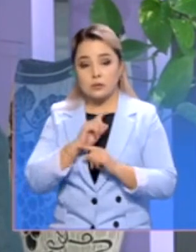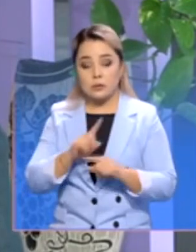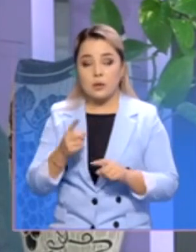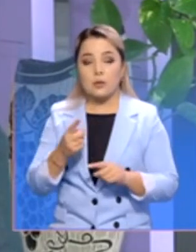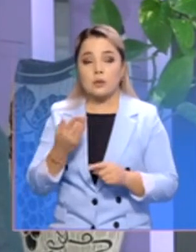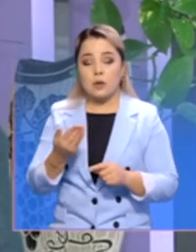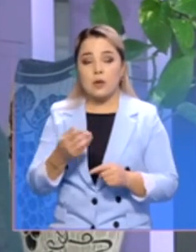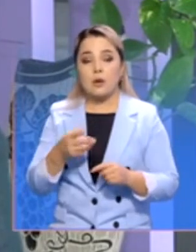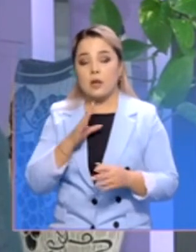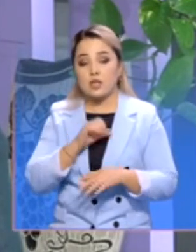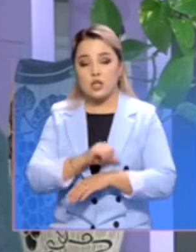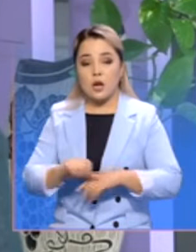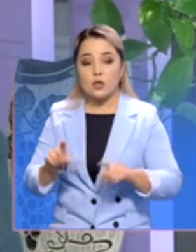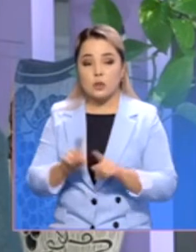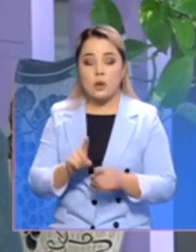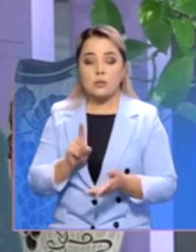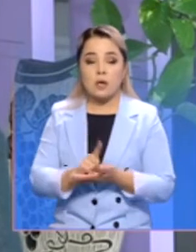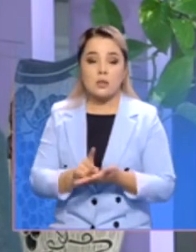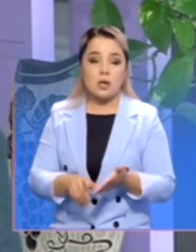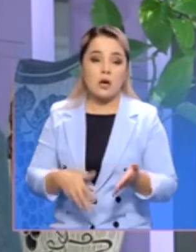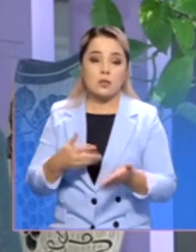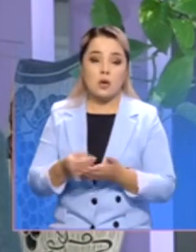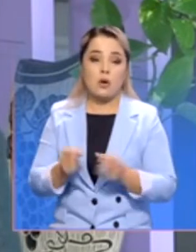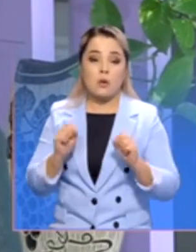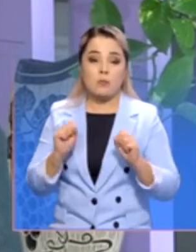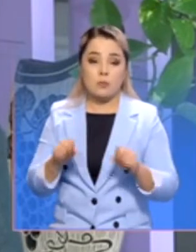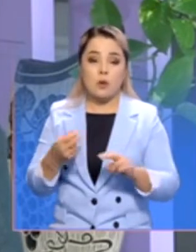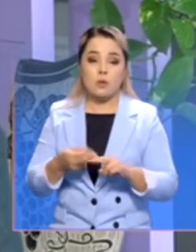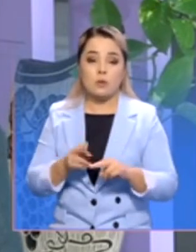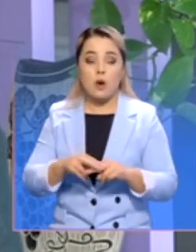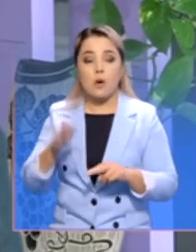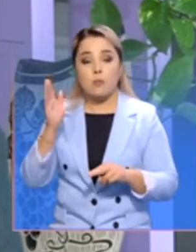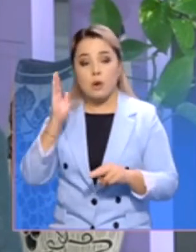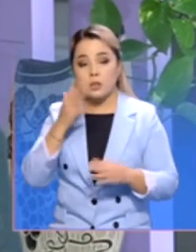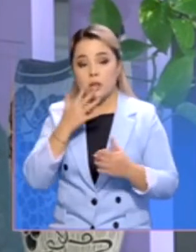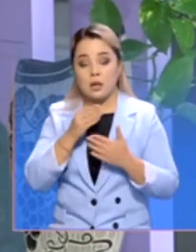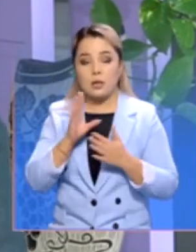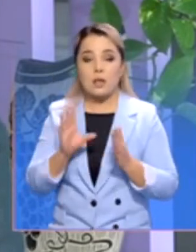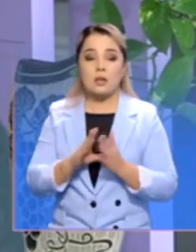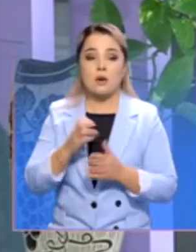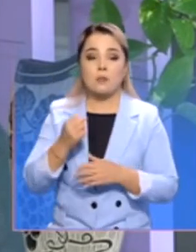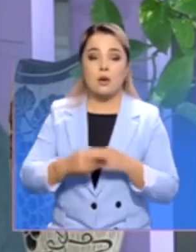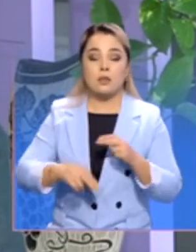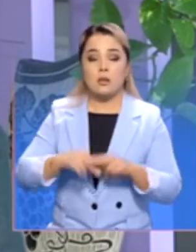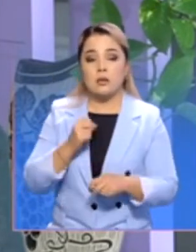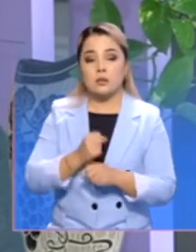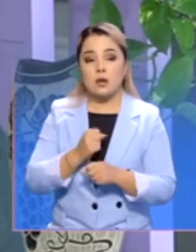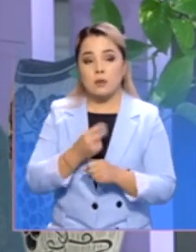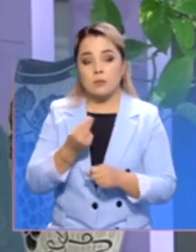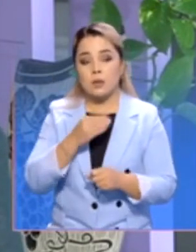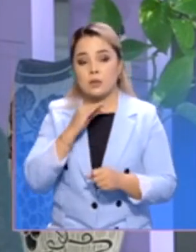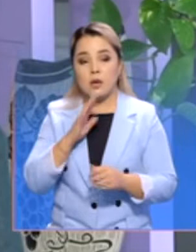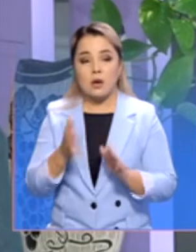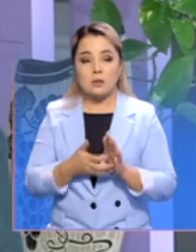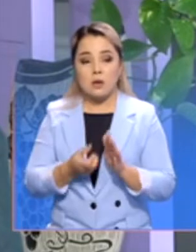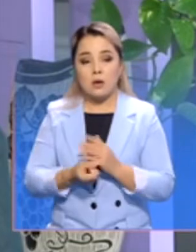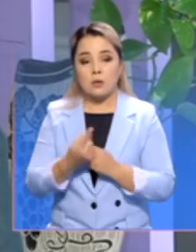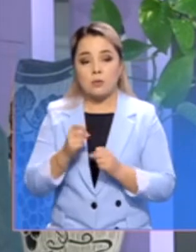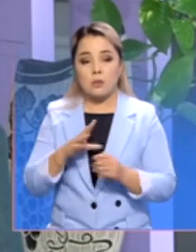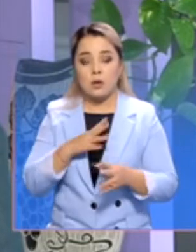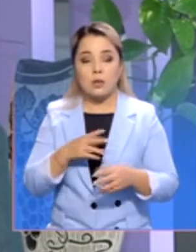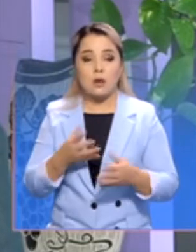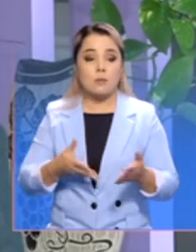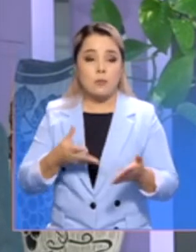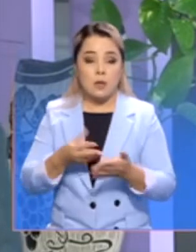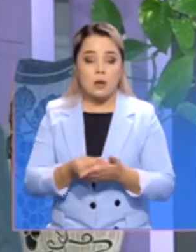2,5 жылдан кейін трансшекаралық салық төлей бастауымыз мүмкін. Сондай-ақ болашақта біз көмір станцияларын салуға қаржы таппай қалуымыз ықтимал. Ешбір